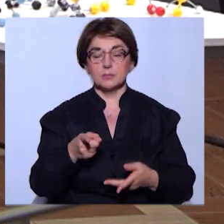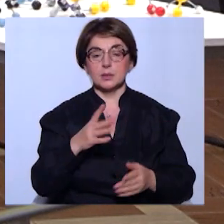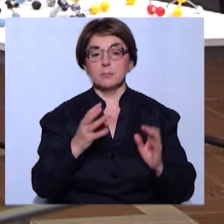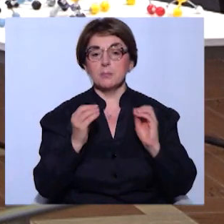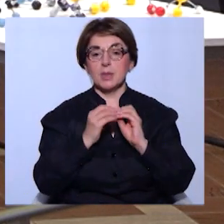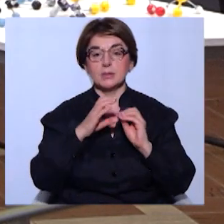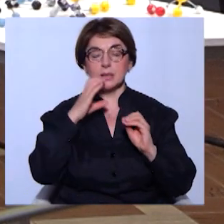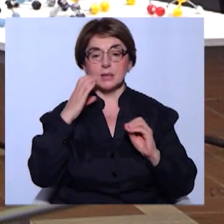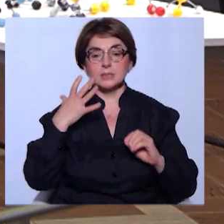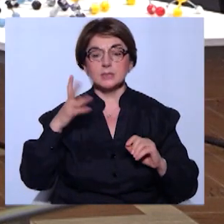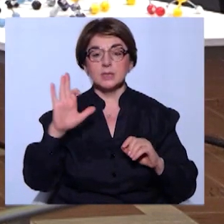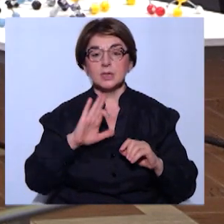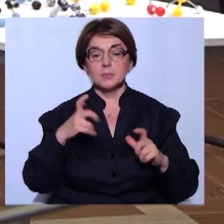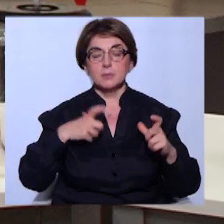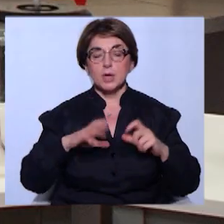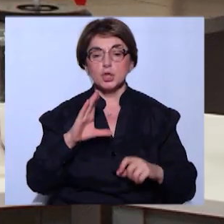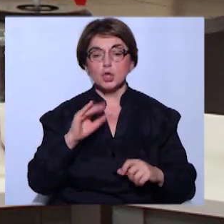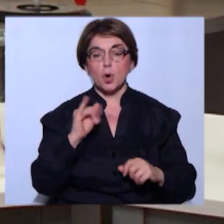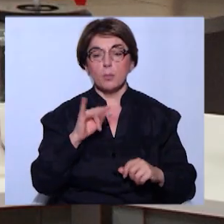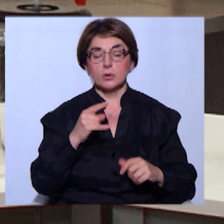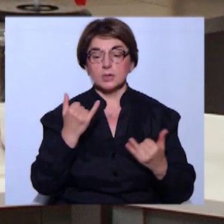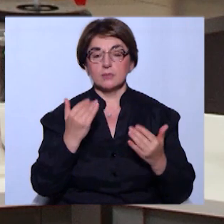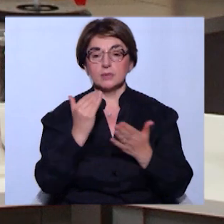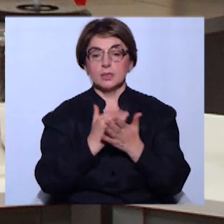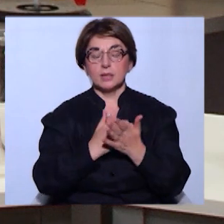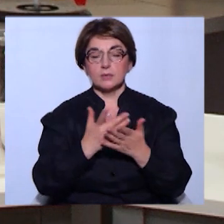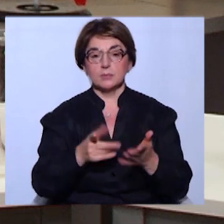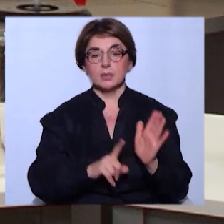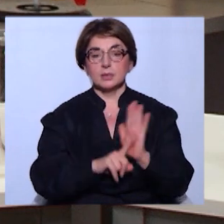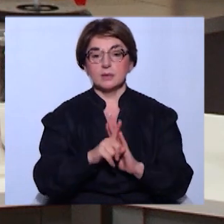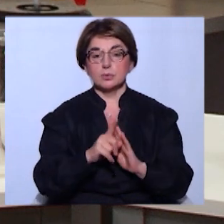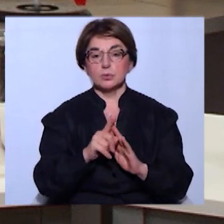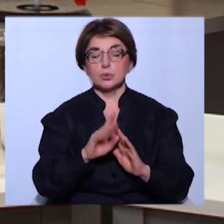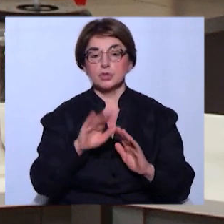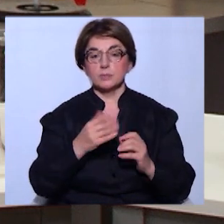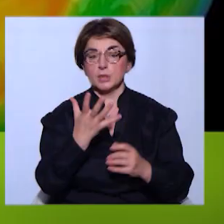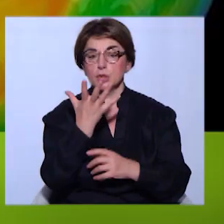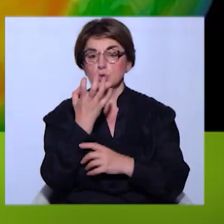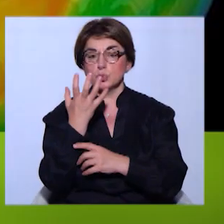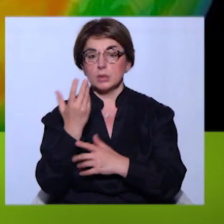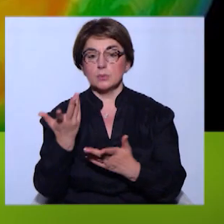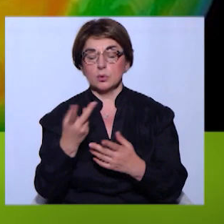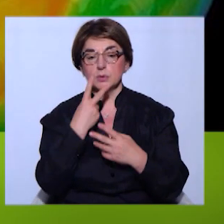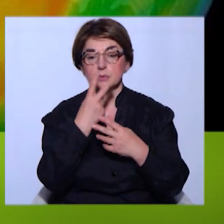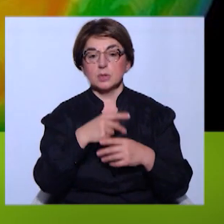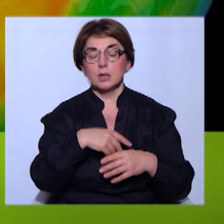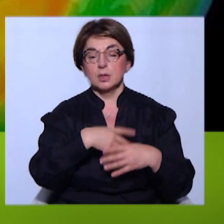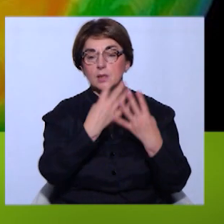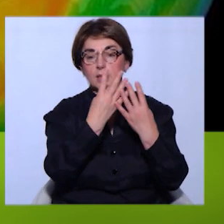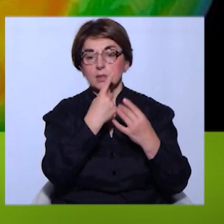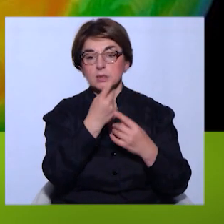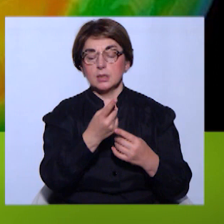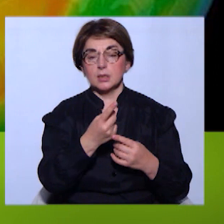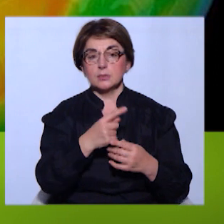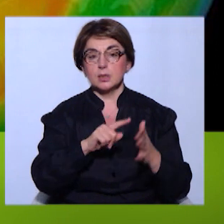მოგესალმები, მე ვარ შენი 10 კლასის ქიმიის მასწავლებელი სოფო. დღევანდელი გაკვეთილი მინდა დავიწყოს შემდეგი სურათებით, რომელსაც თქვენ ახლა